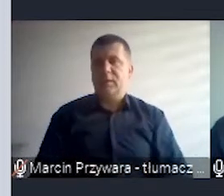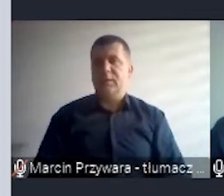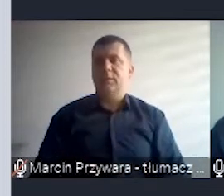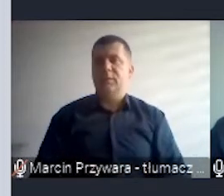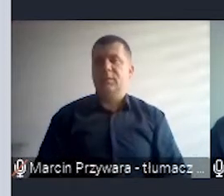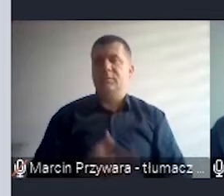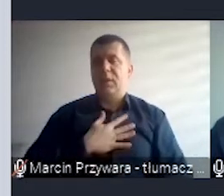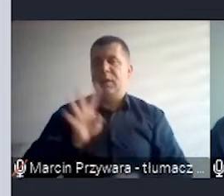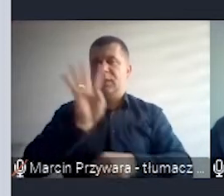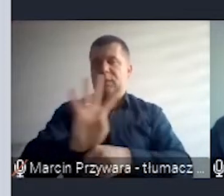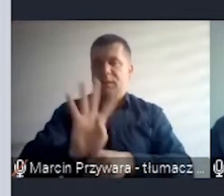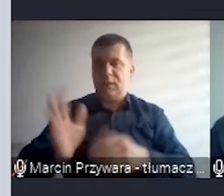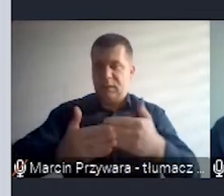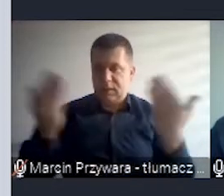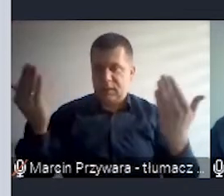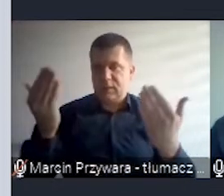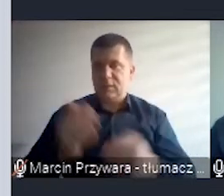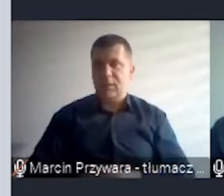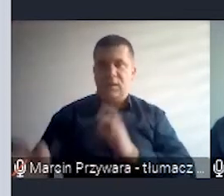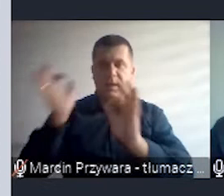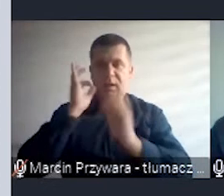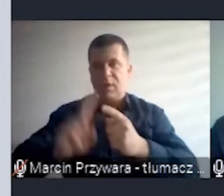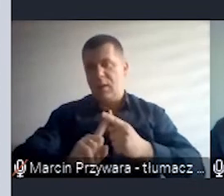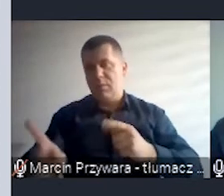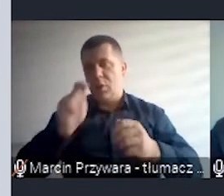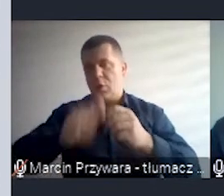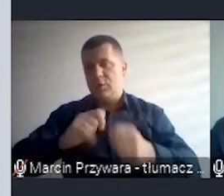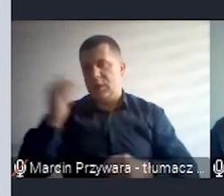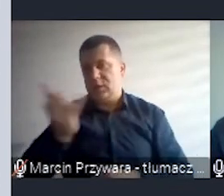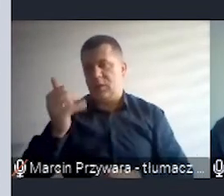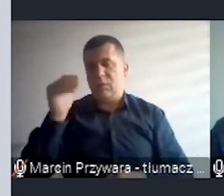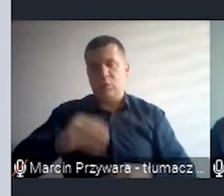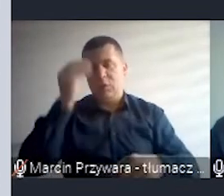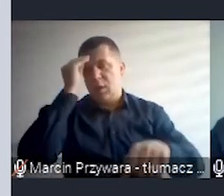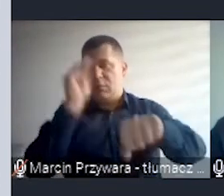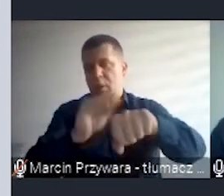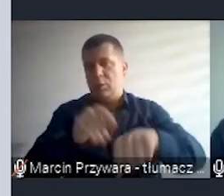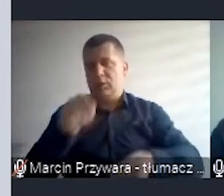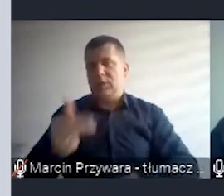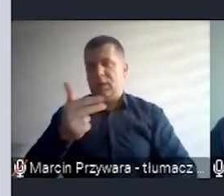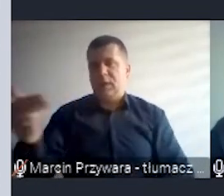Ma na to 14 dni. Zresztą w informacji pokontrolnej zawsze musi być pouczenie na ten temat.